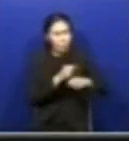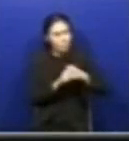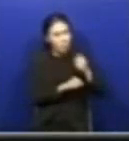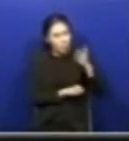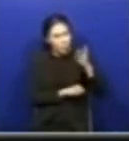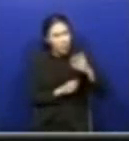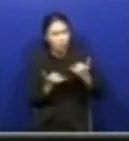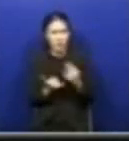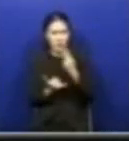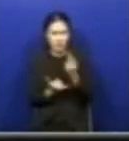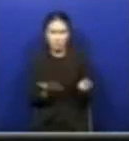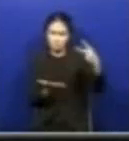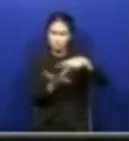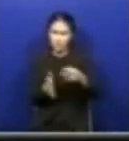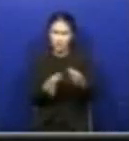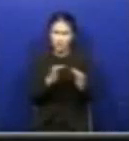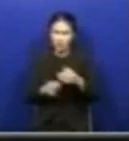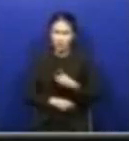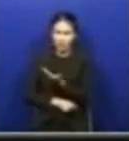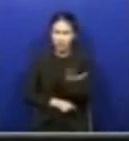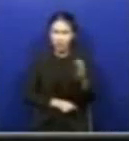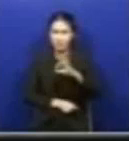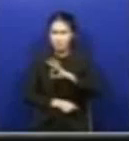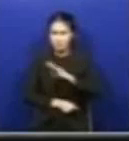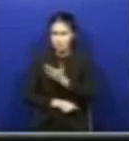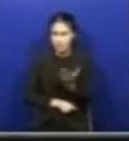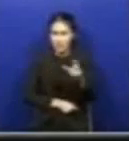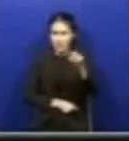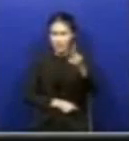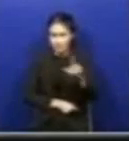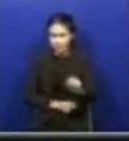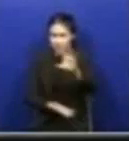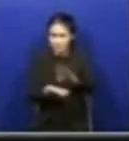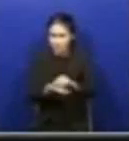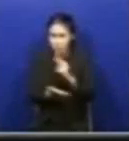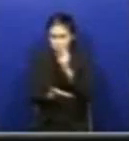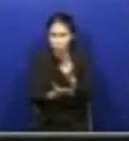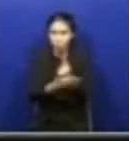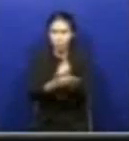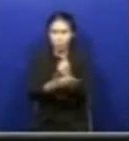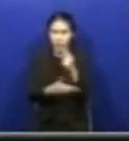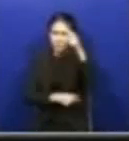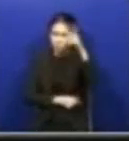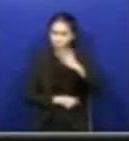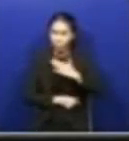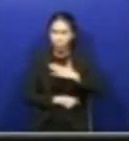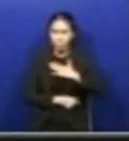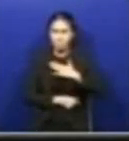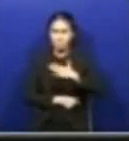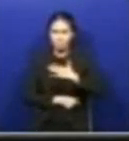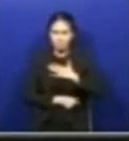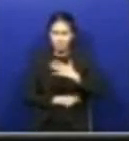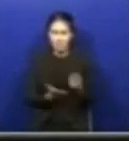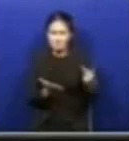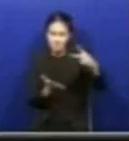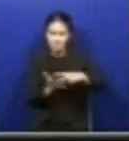ๆได้ลุกขึ้นมาอภิปรายในวันนี้ไว้เพื่อสภาแห่งนี้ว่าได้บันทึกไว้ว่าผู้แทนมานอกอย่างผมนี่แหละครับได้ขึ้นมาบอกม